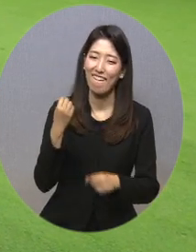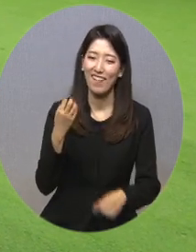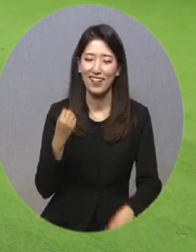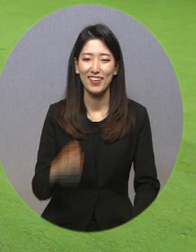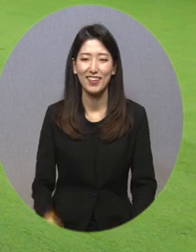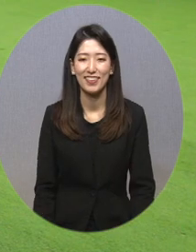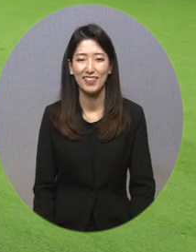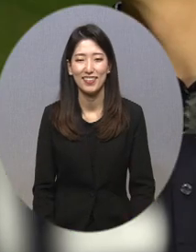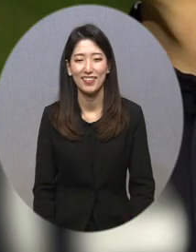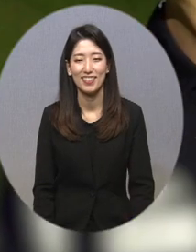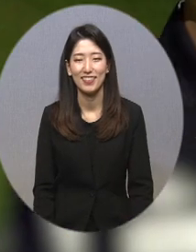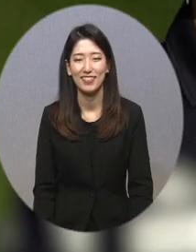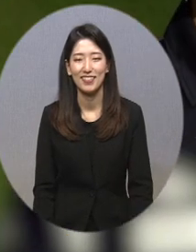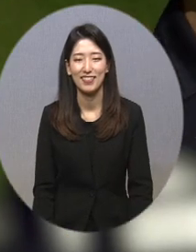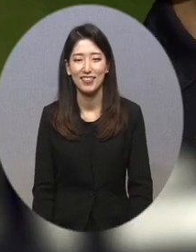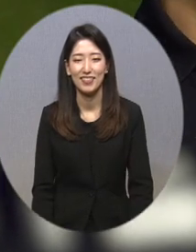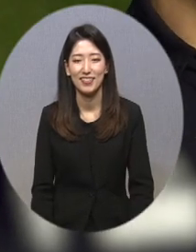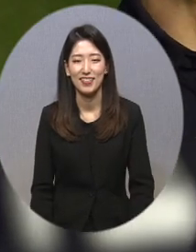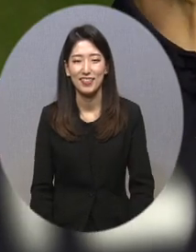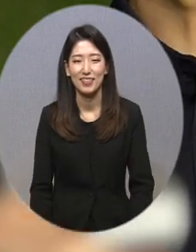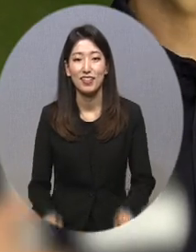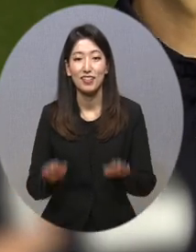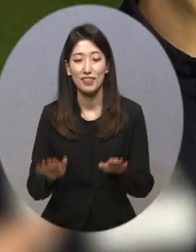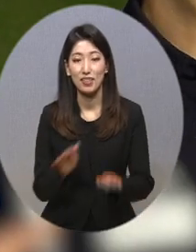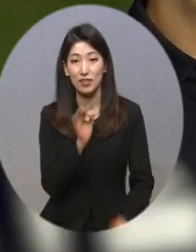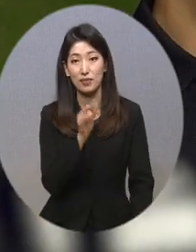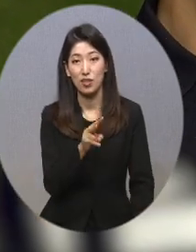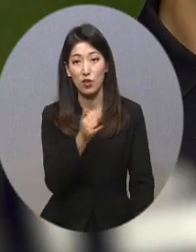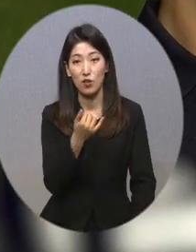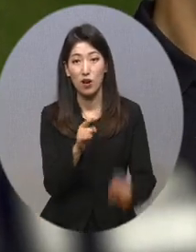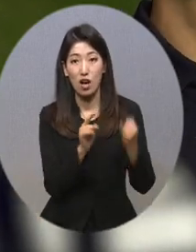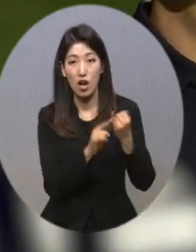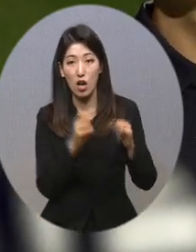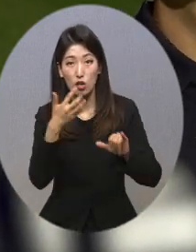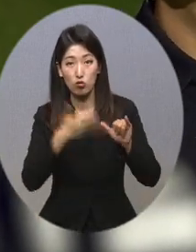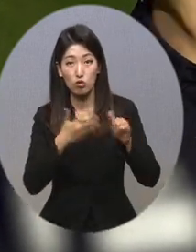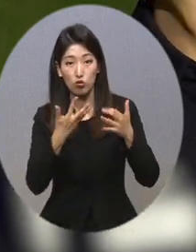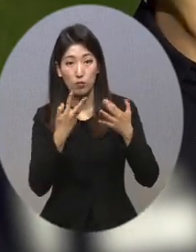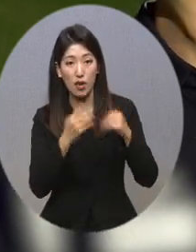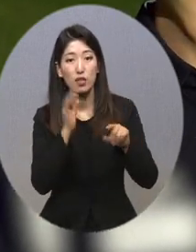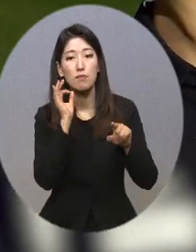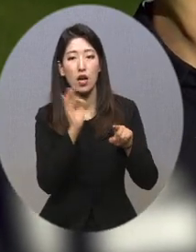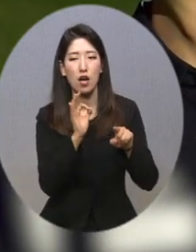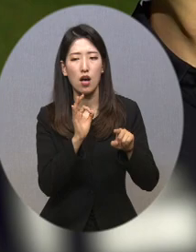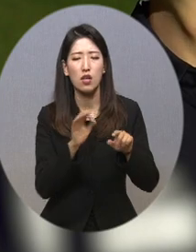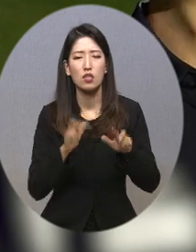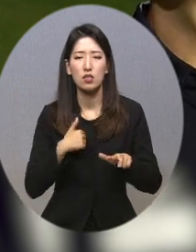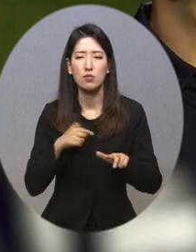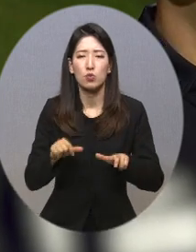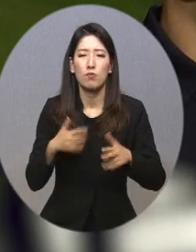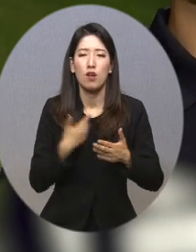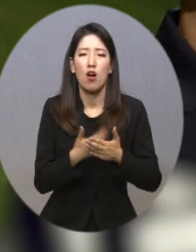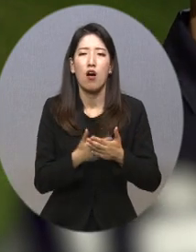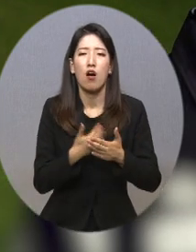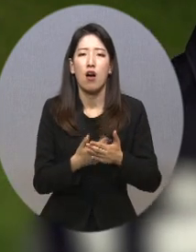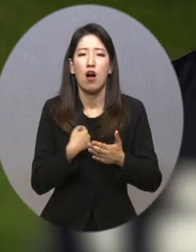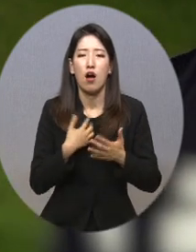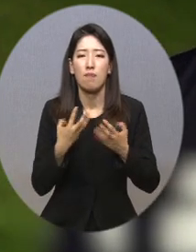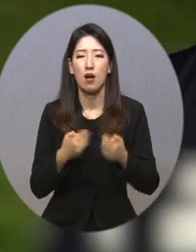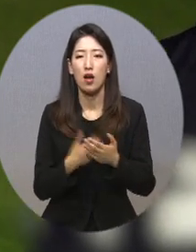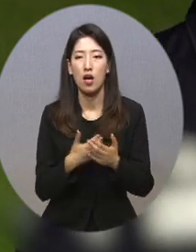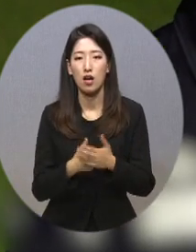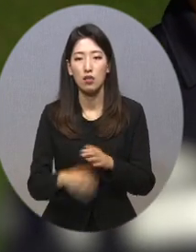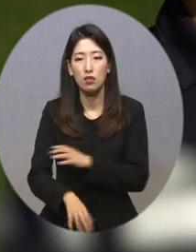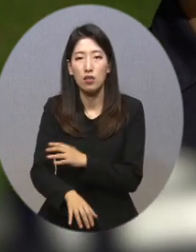지금 심은 다 죽었어. 저는 뭐, 연하 거 정말. 유튜브 나온 거 많이 봤는데 정말 떨려가지고 아까 말 안 했는데 뭐 다리고